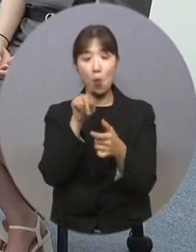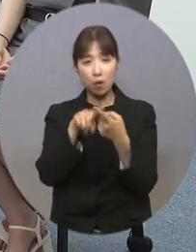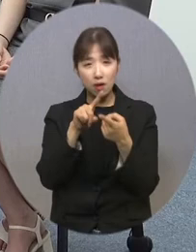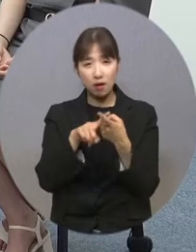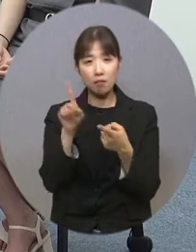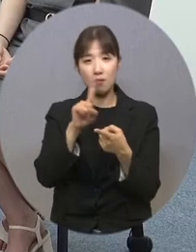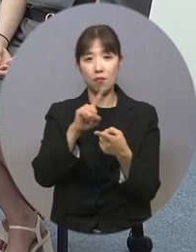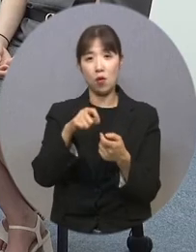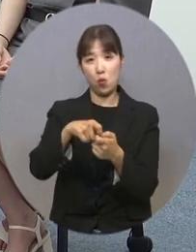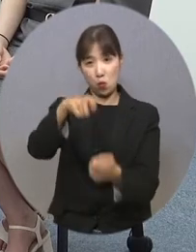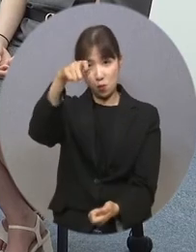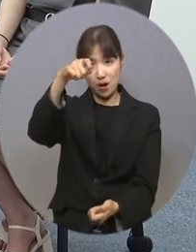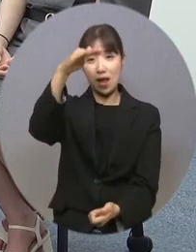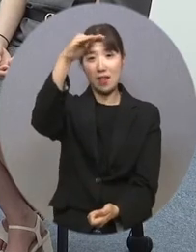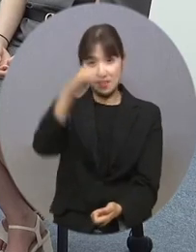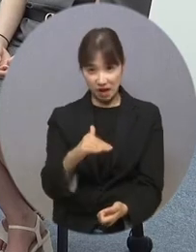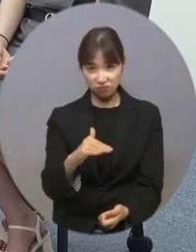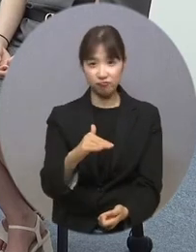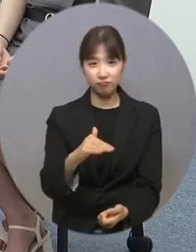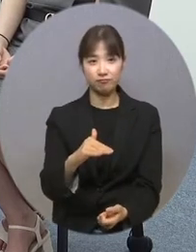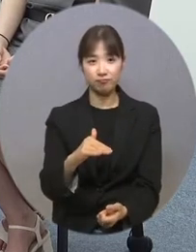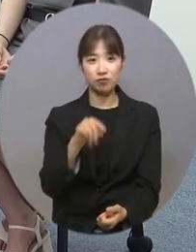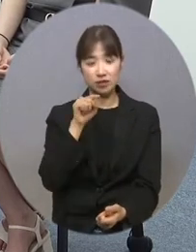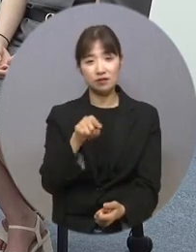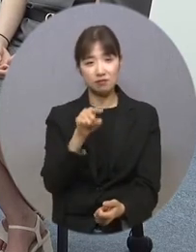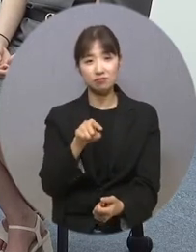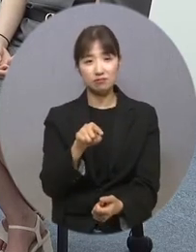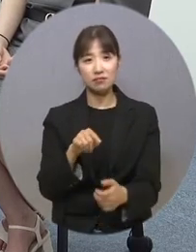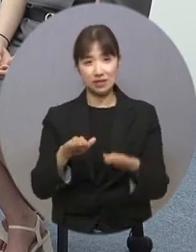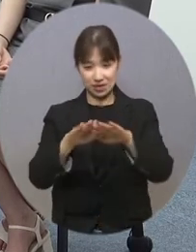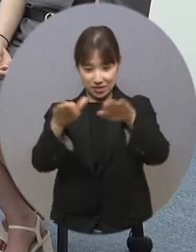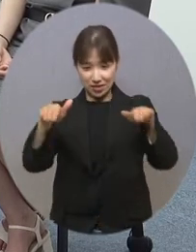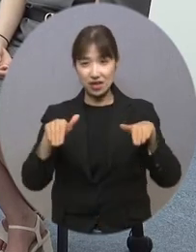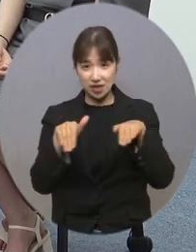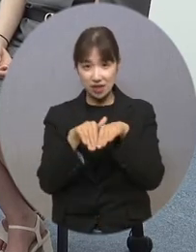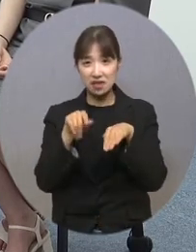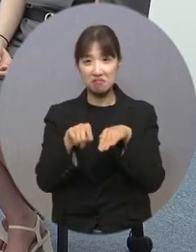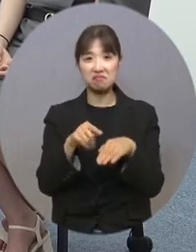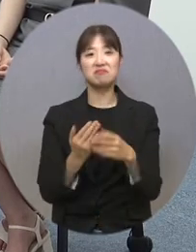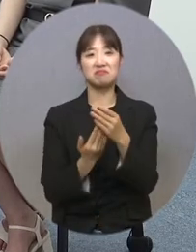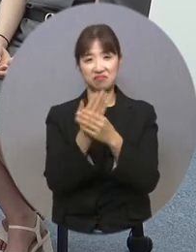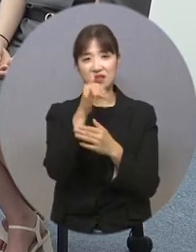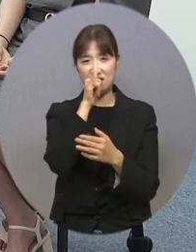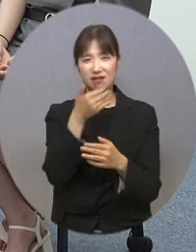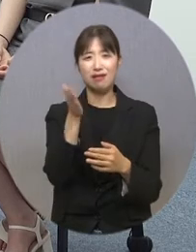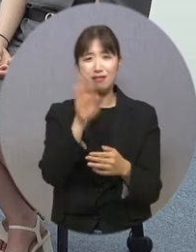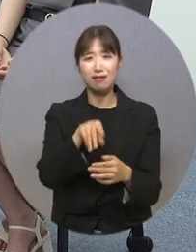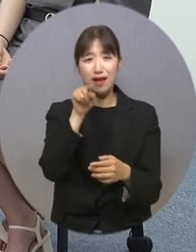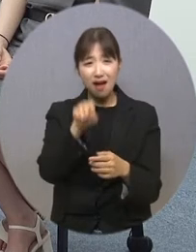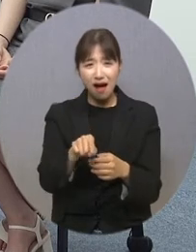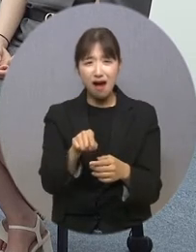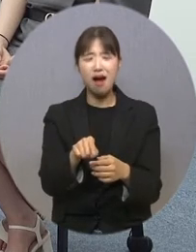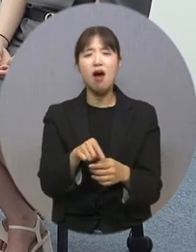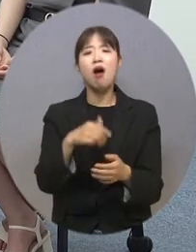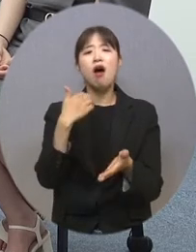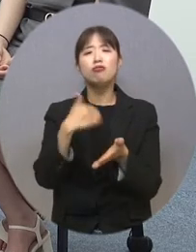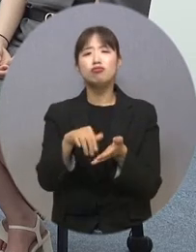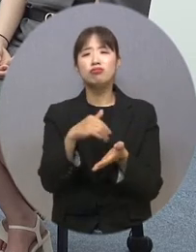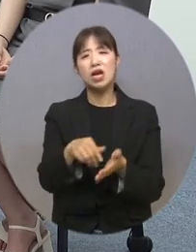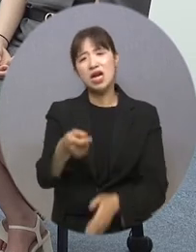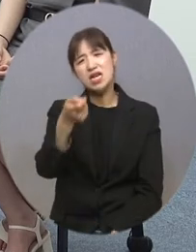쭘 높이를 낮춘 이런 정보 키오스크 도 생기고 그런데 그게 생긴게 기사화 될 만큼 더 무